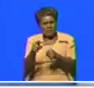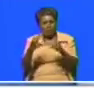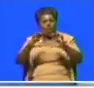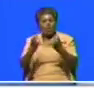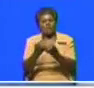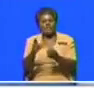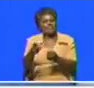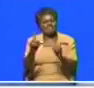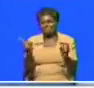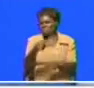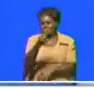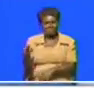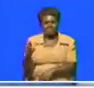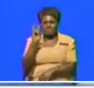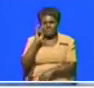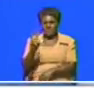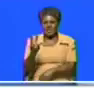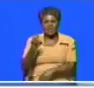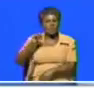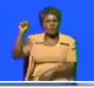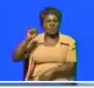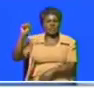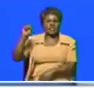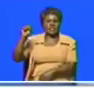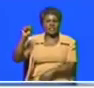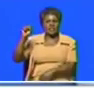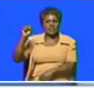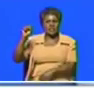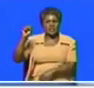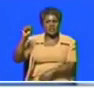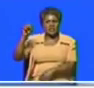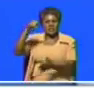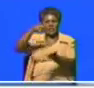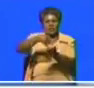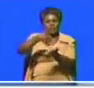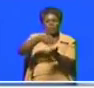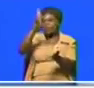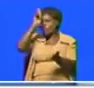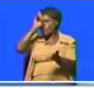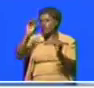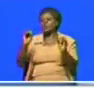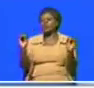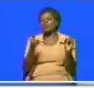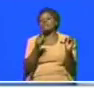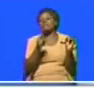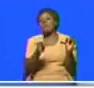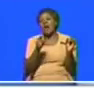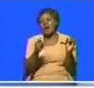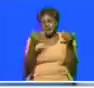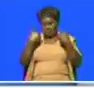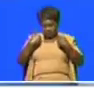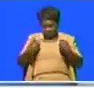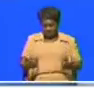hayo ni makosa. Nafikiri pia tunaona siasa pale. Manake halingi wahusisha polisi popote. Hili ni jambo ambalo lingechukuliwa